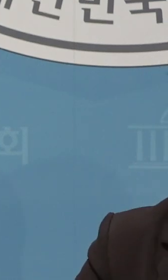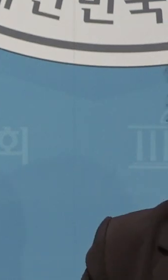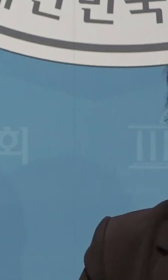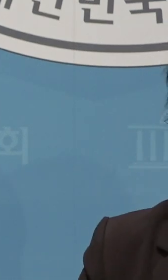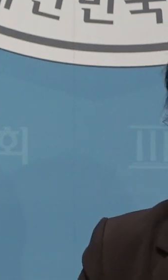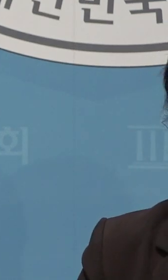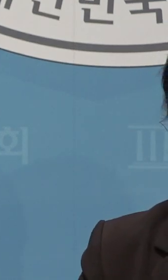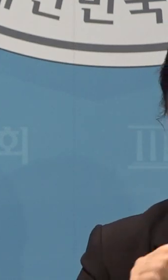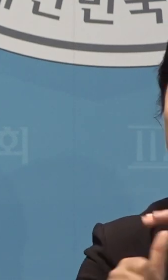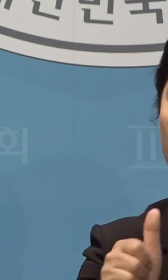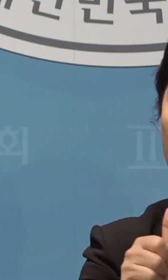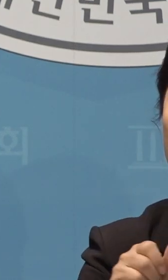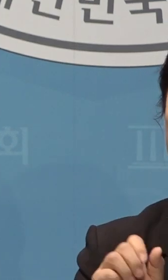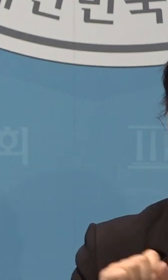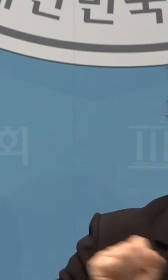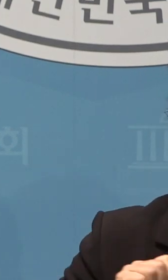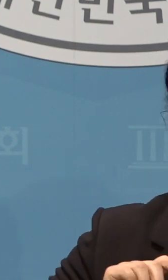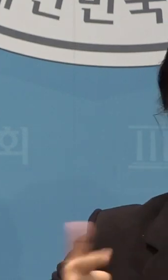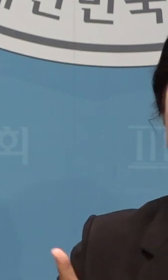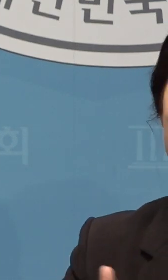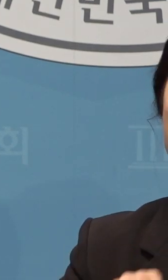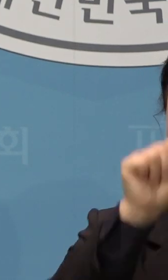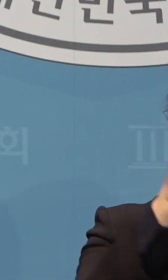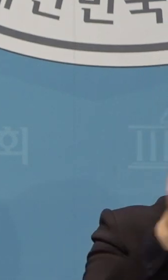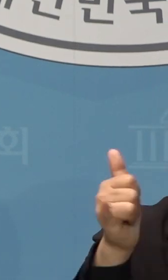군인이 아니라 체육인입니다.